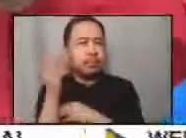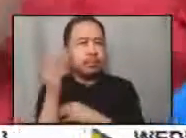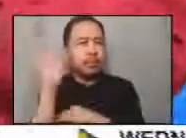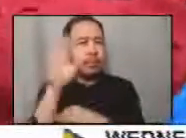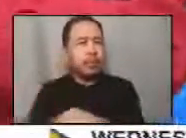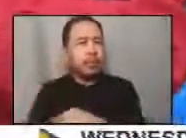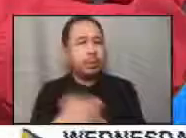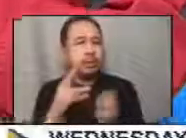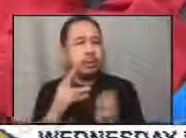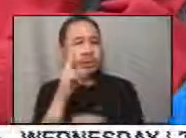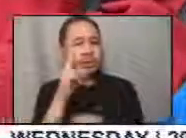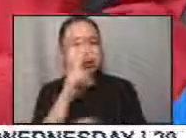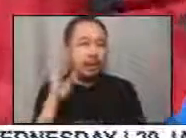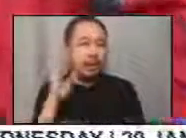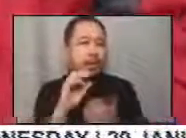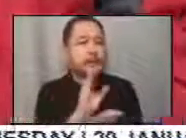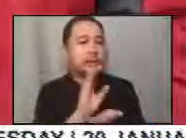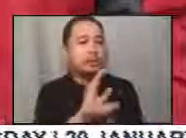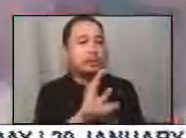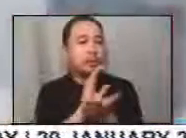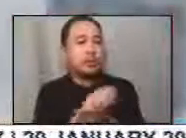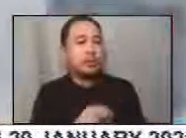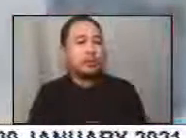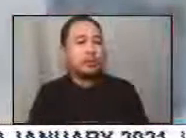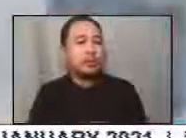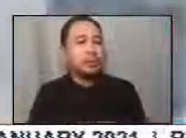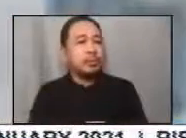sa iba't ibang bahagi ng bansa.